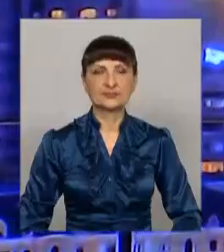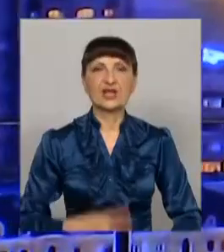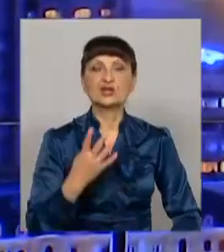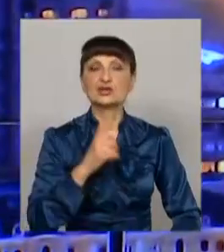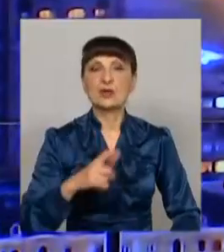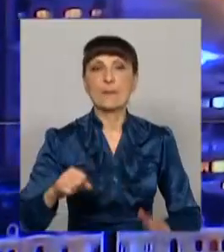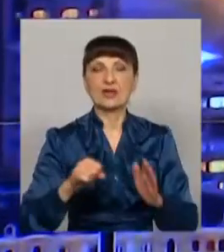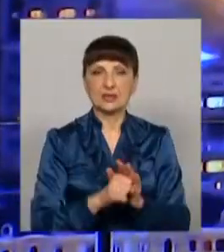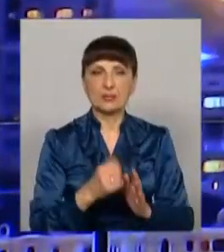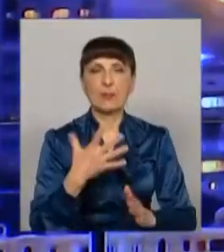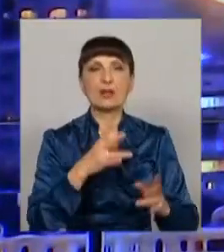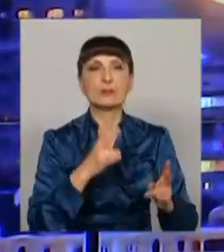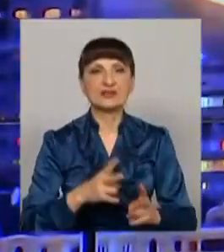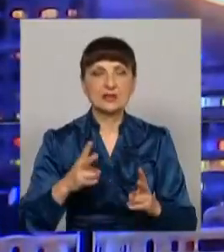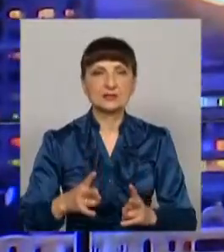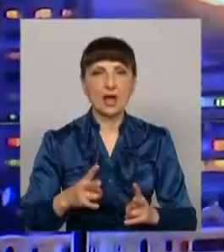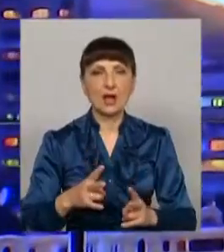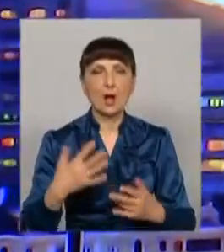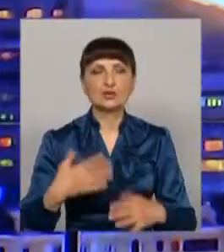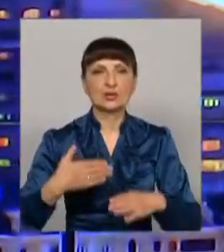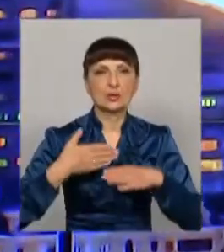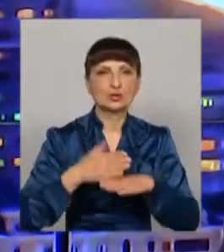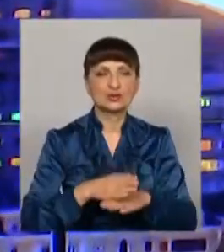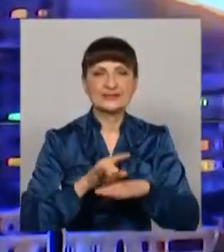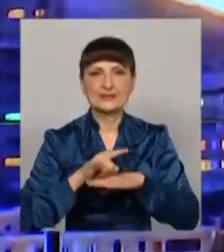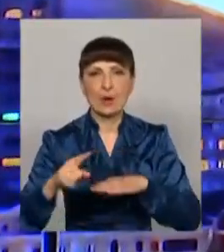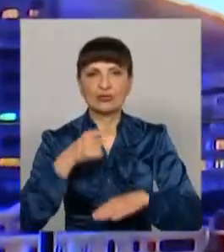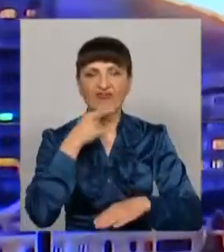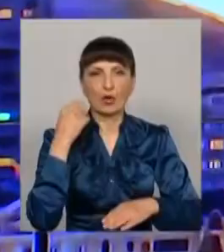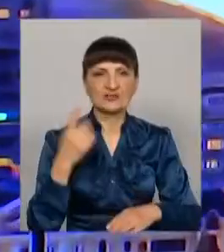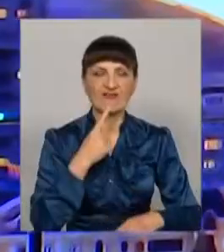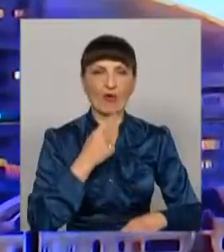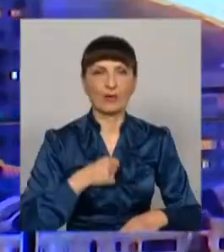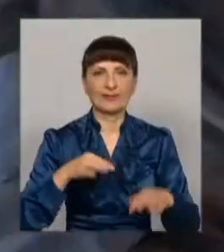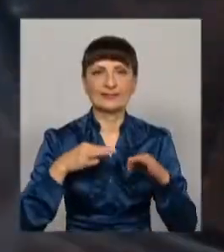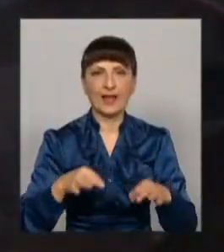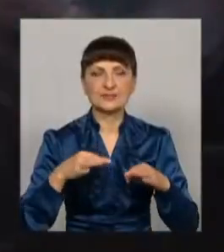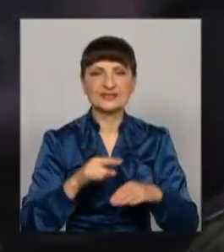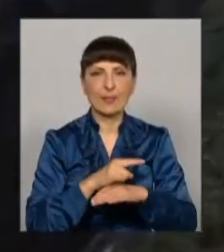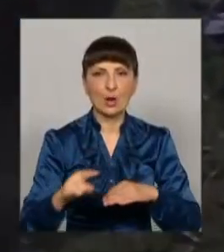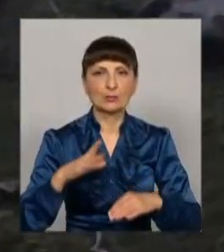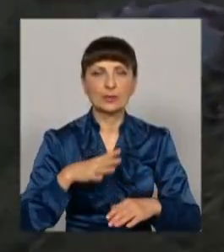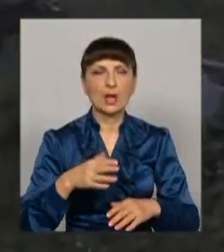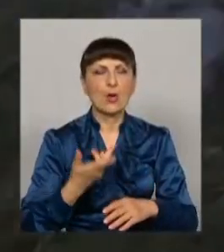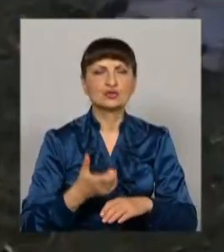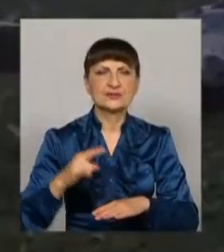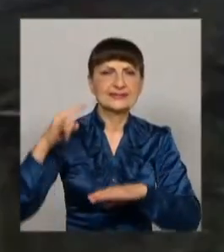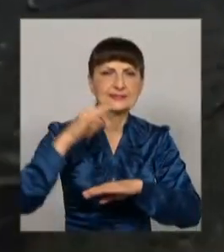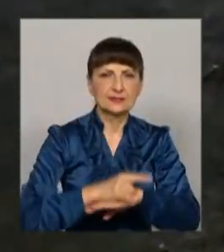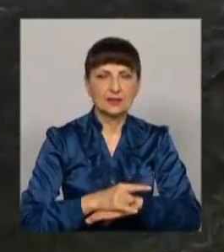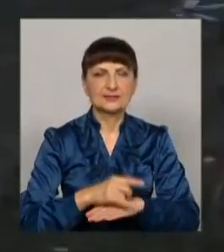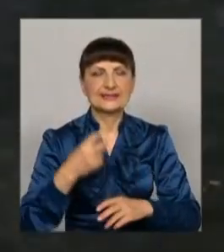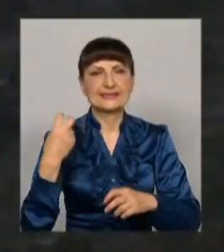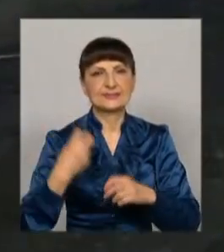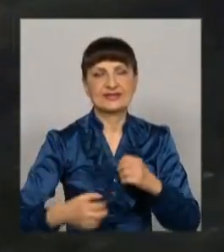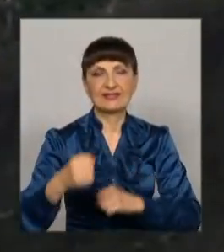4 человека погибли и 5 пострадали при крушении Ил-76 в России. Военно-транспортный самолет совершил жесткую посадку из-за